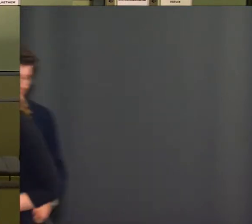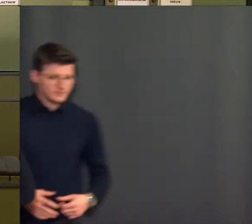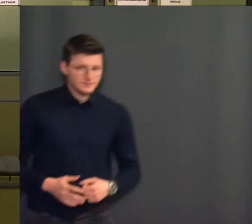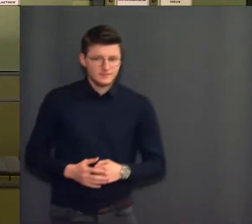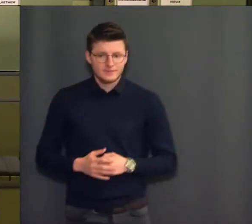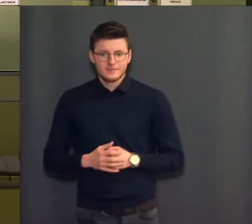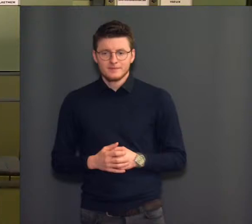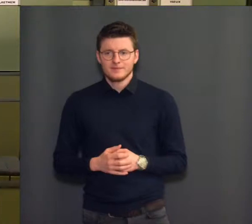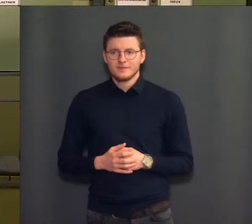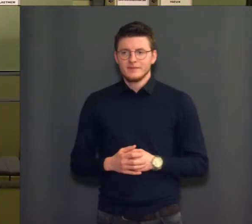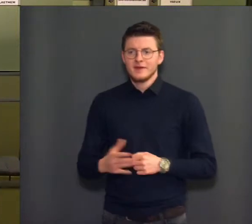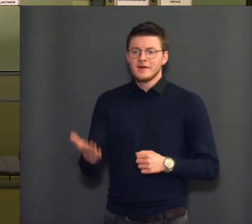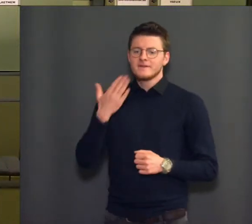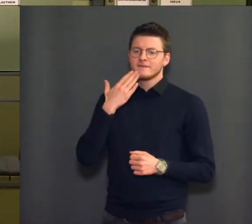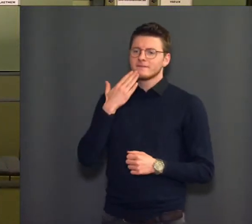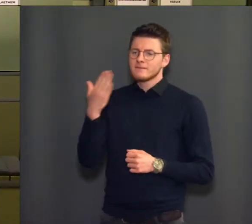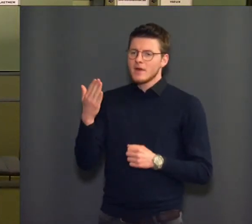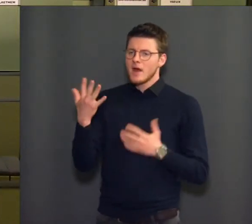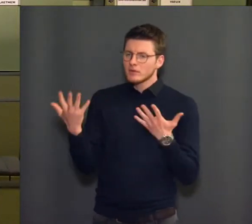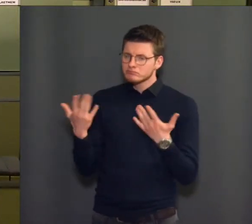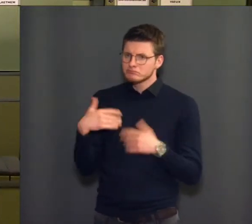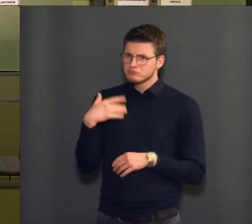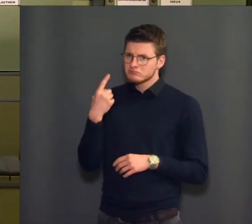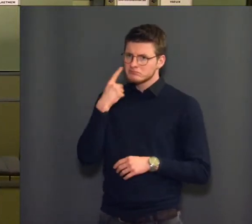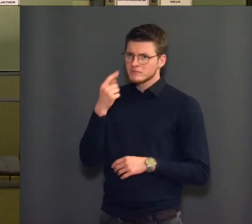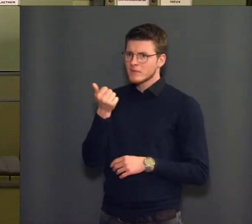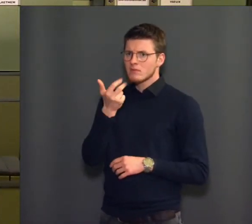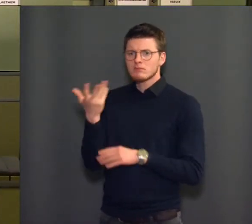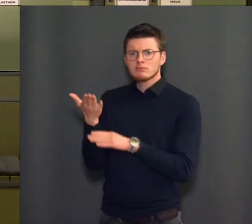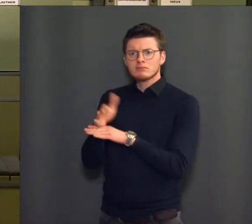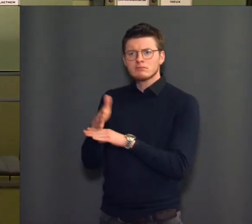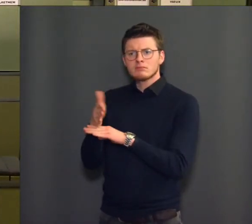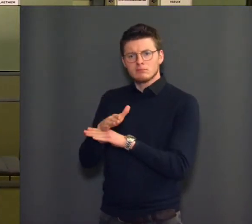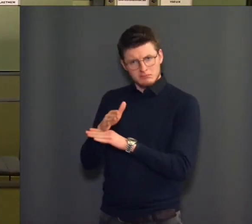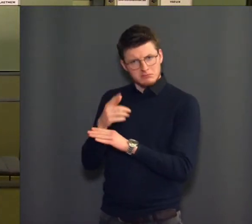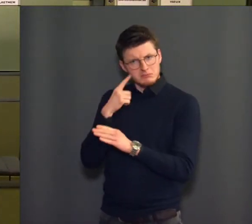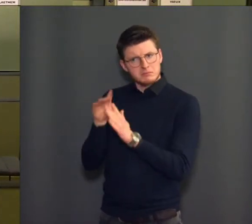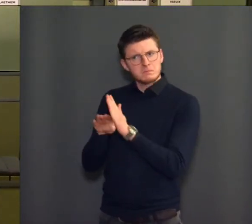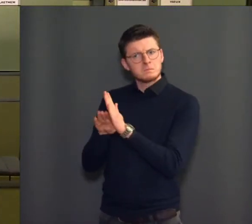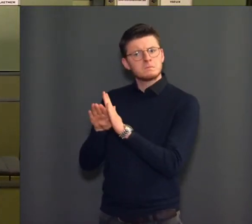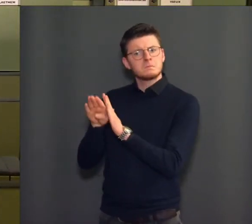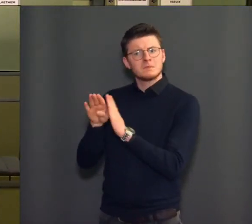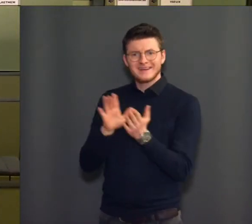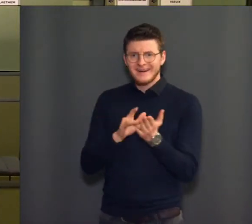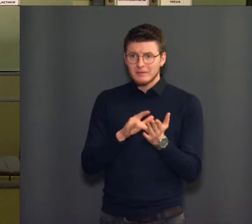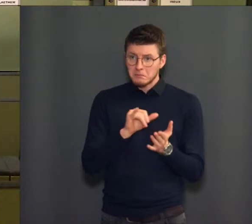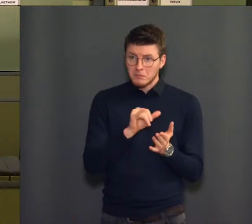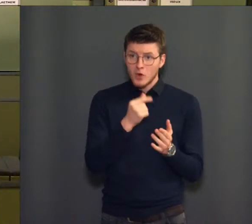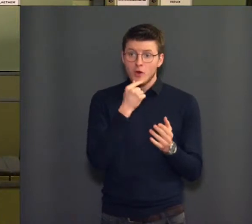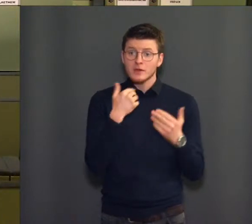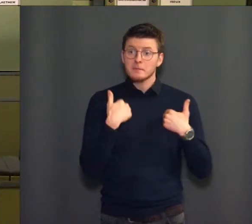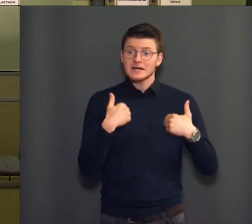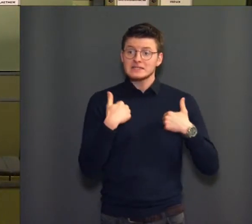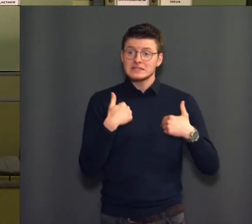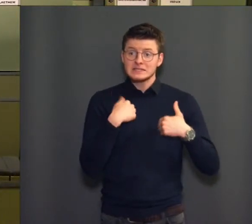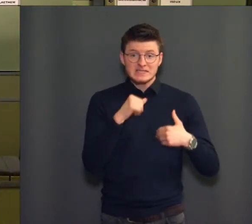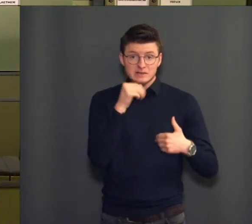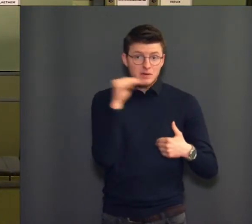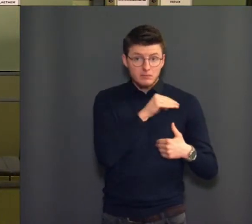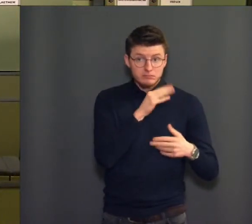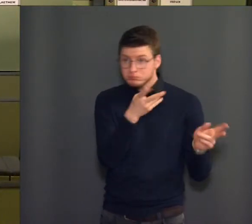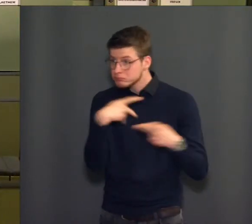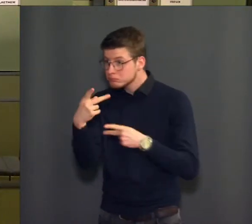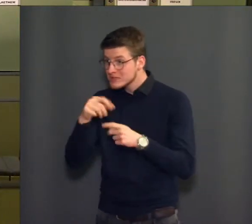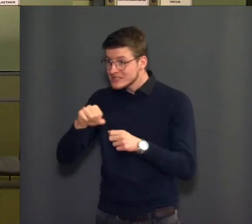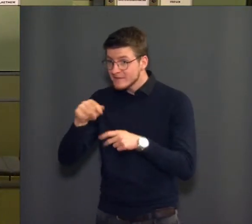De overlijdens lijken terug te stijgen. Is dat omdat oudere mensen minder snel naar intensieve zorg worden overgebracht of is er een andere reden?